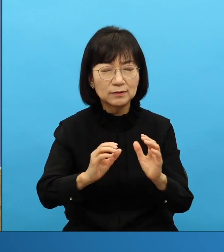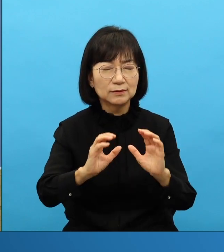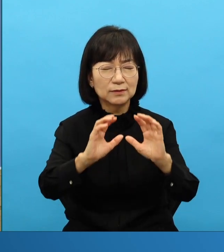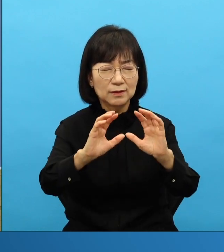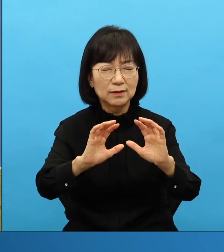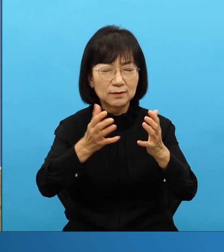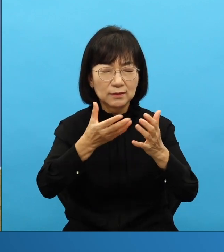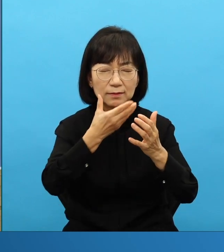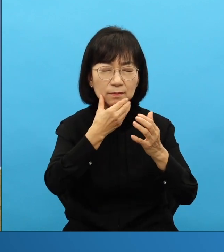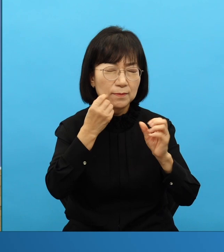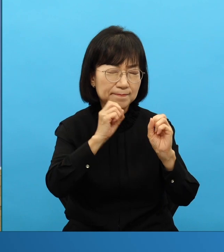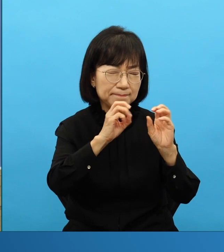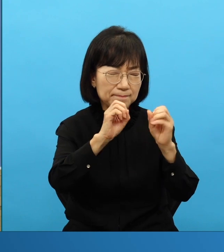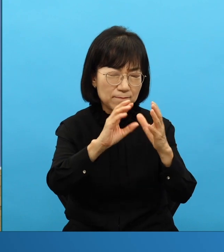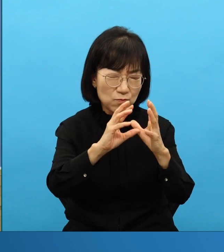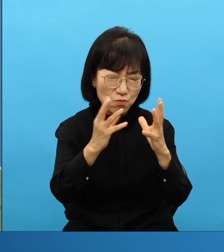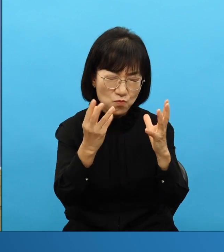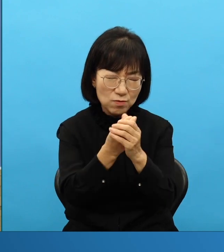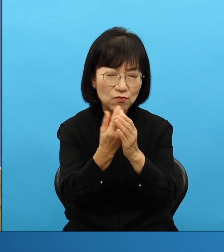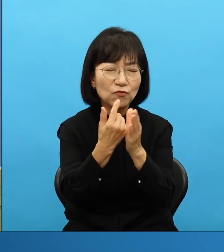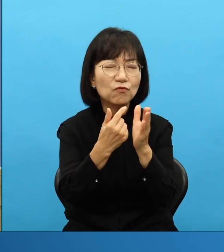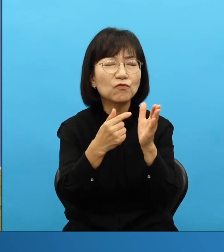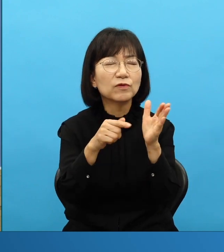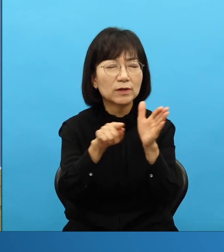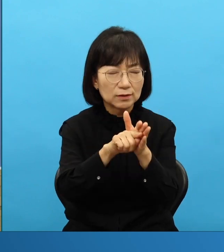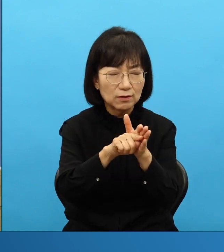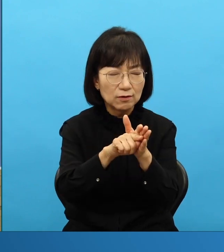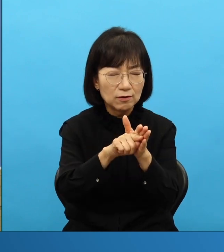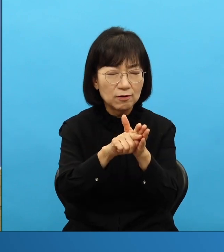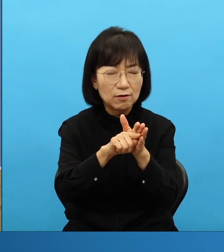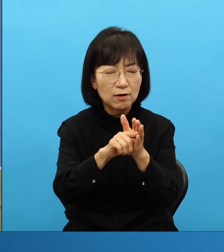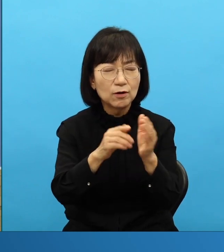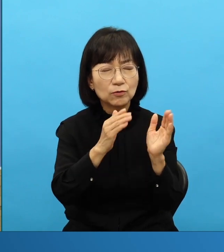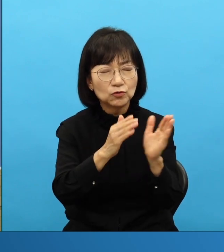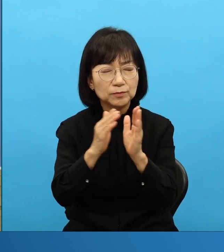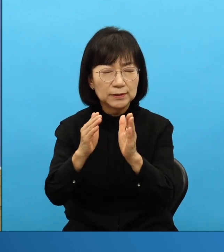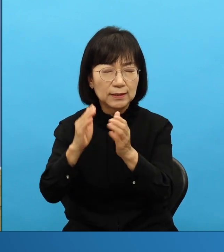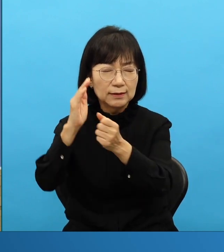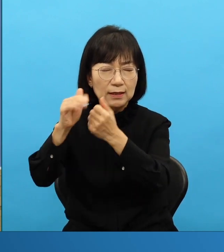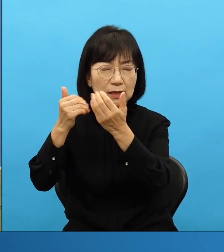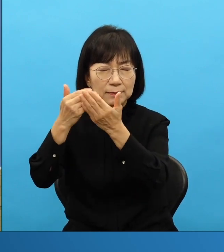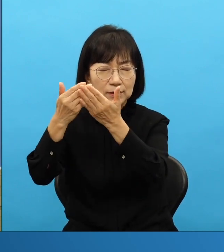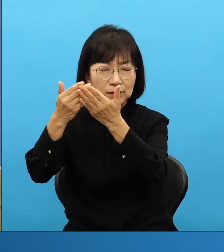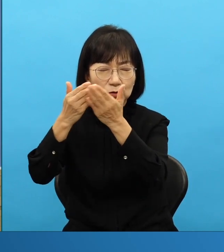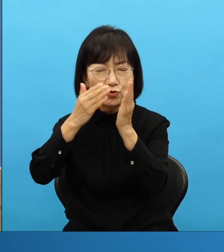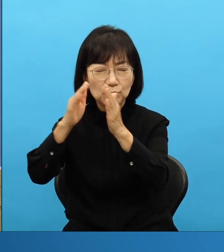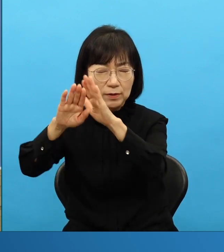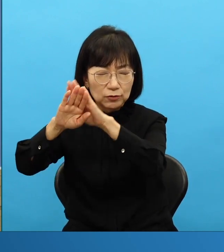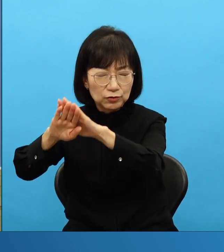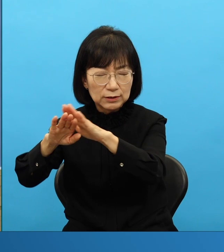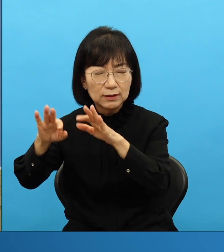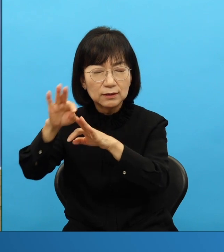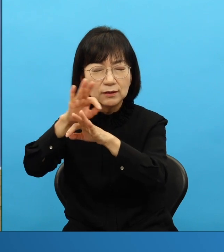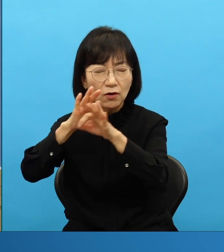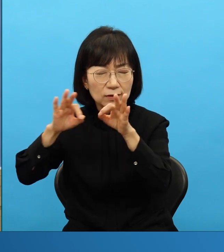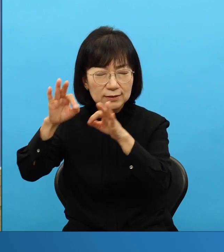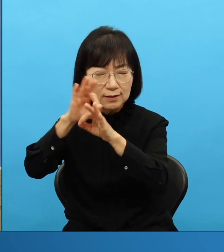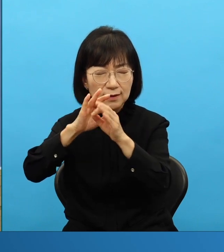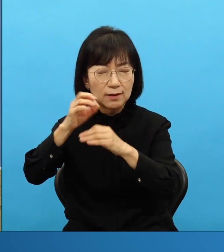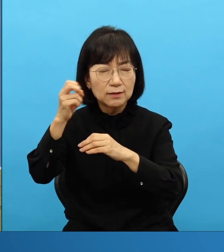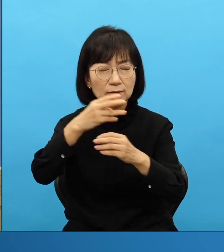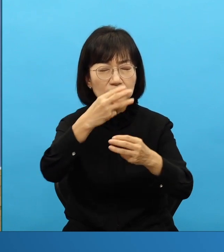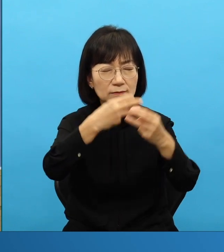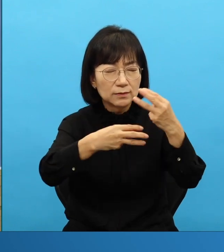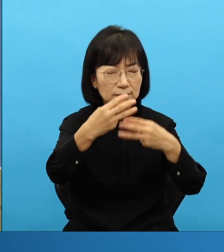위한 하나님이 예비한 경제, 우리 렘넌트 살리를 렘넌트 경제 회복하게 하여 주옵소서. May you help us to restore the economy